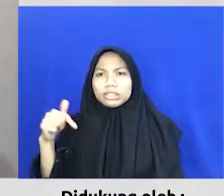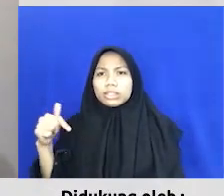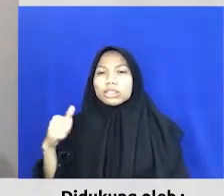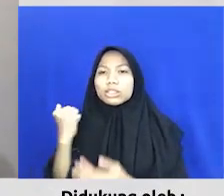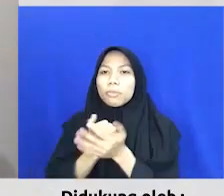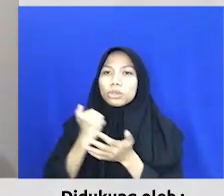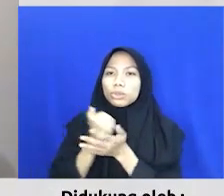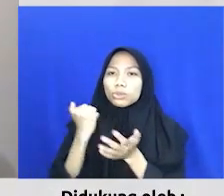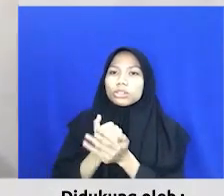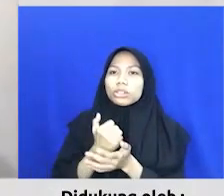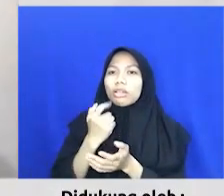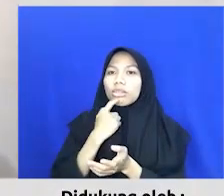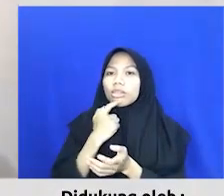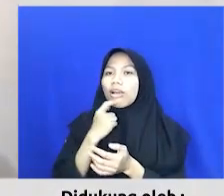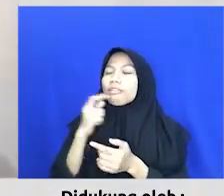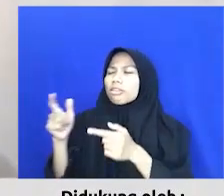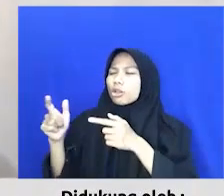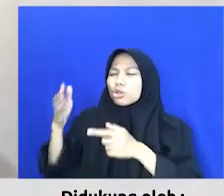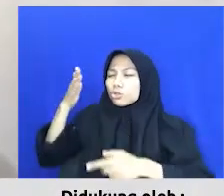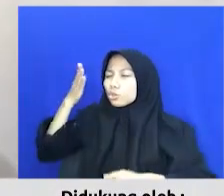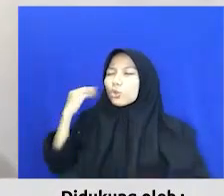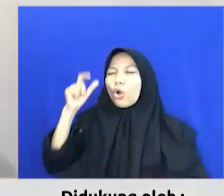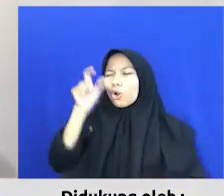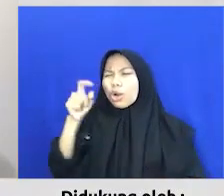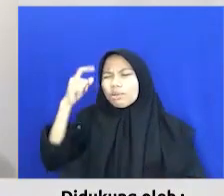kan ya. Orang-orang waktu itu pulang